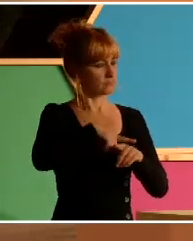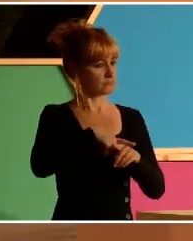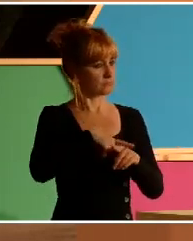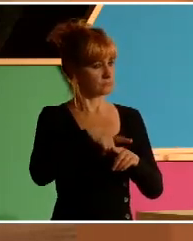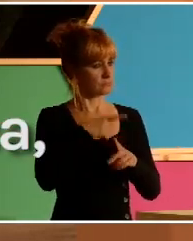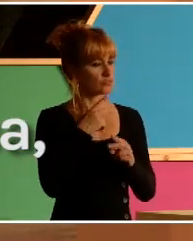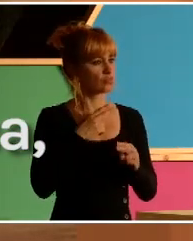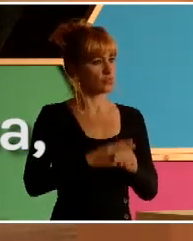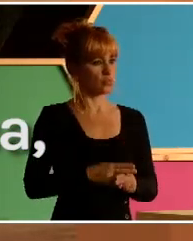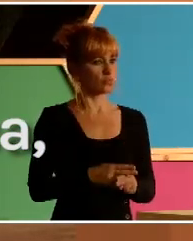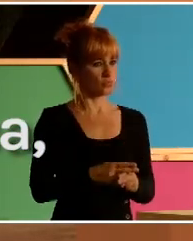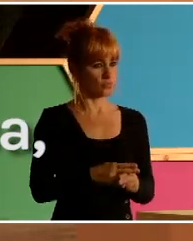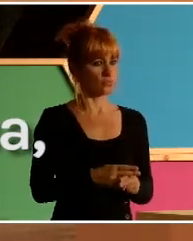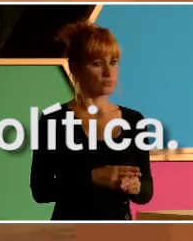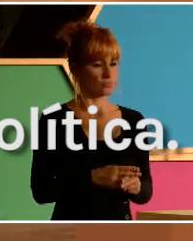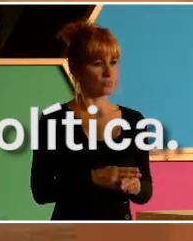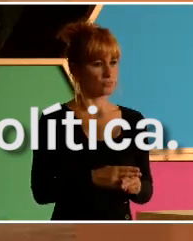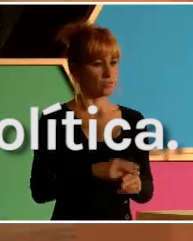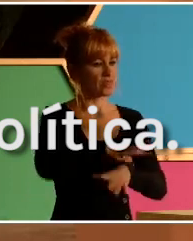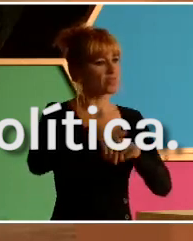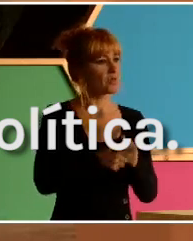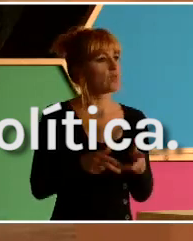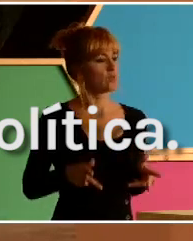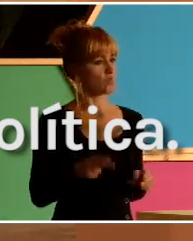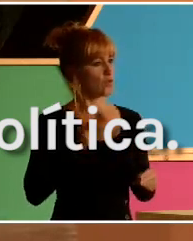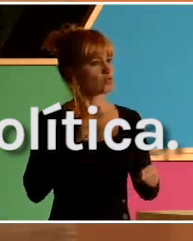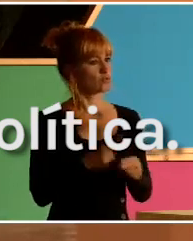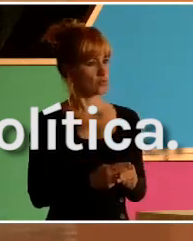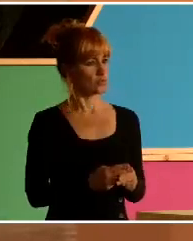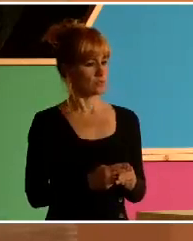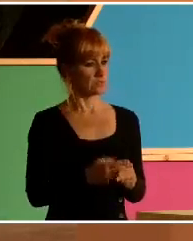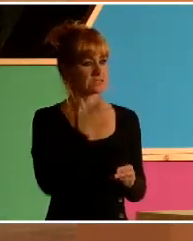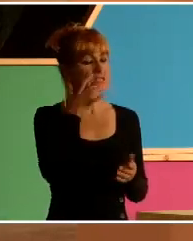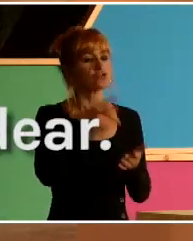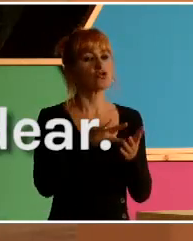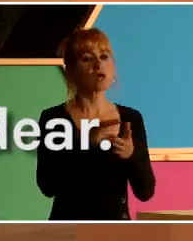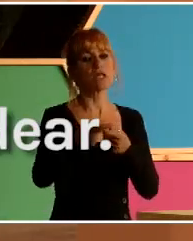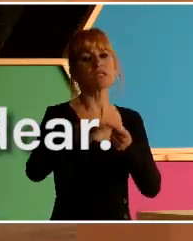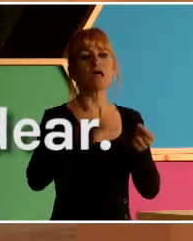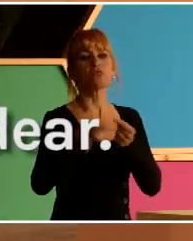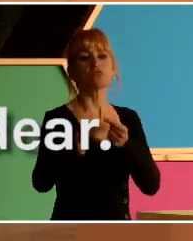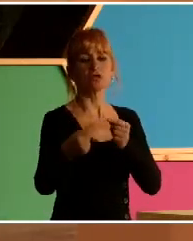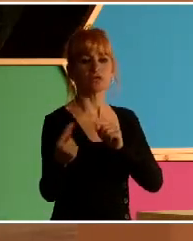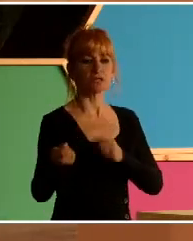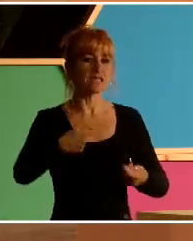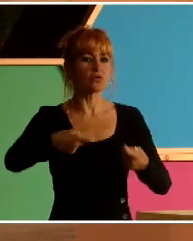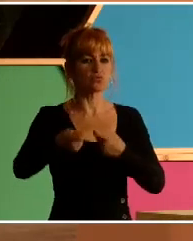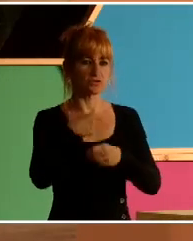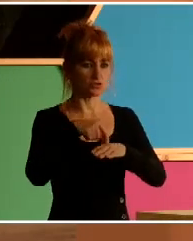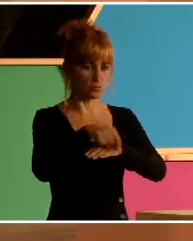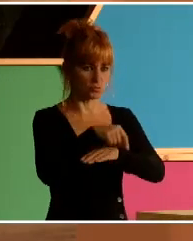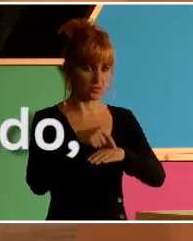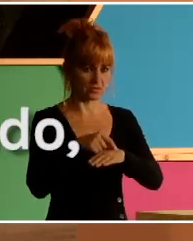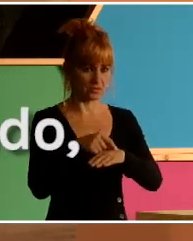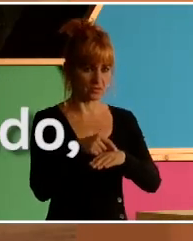sense condicionar mai la nostra fermesa democràtica, mai a cap negociació política. Mai. Mai hem volgut mercadejar i per